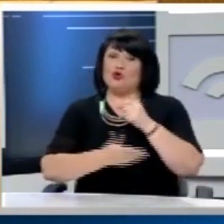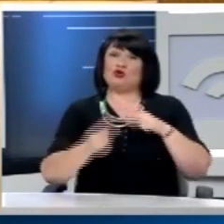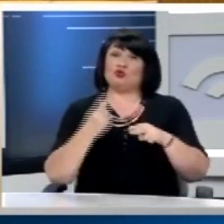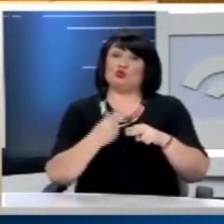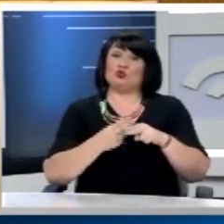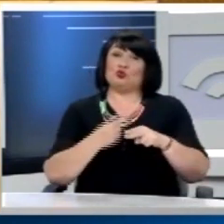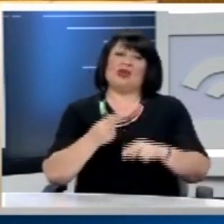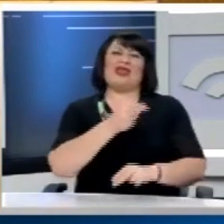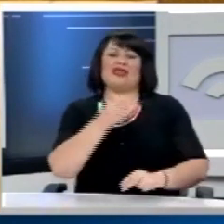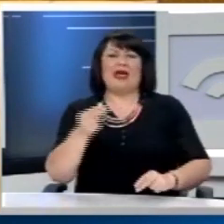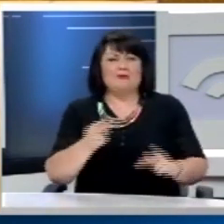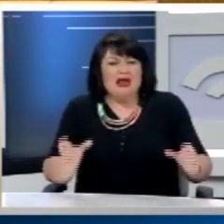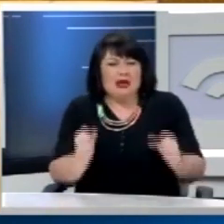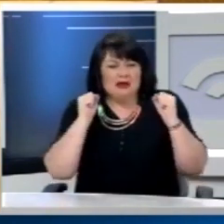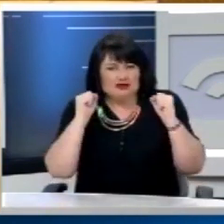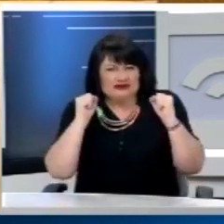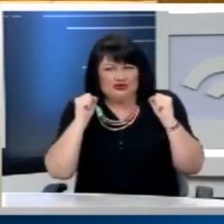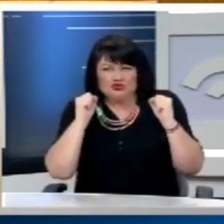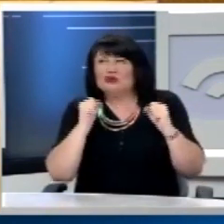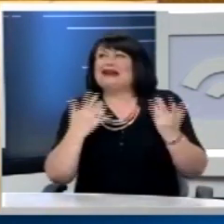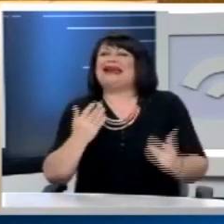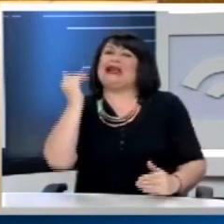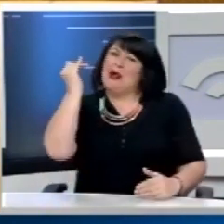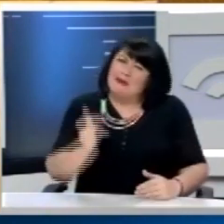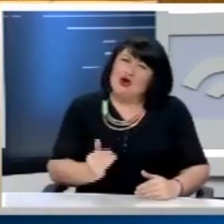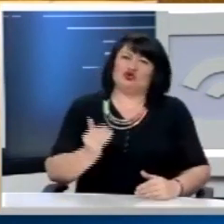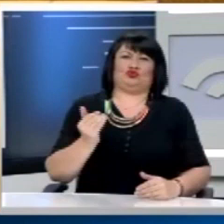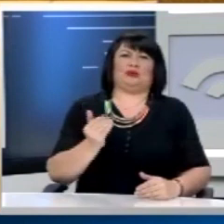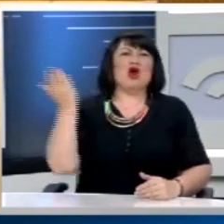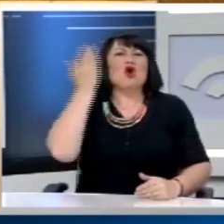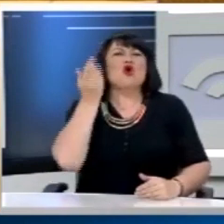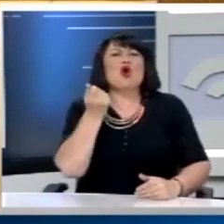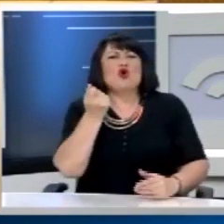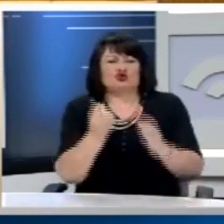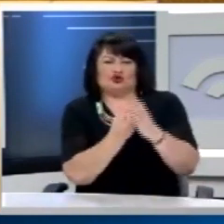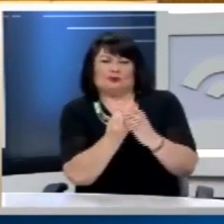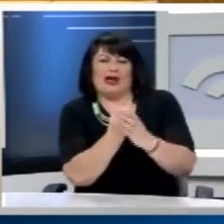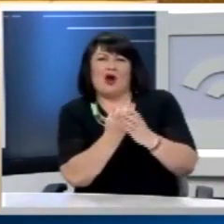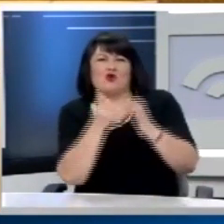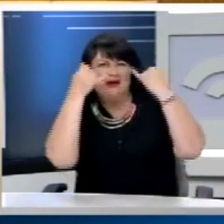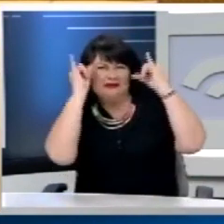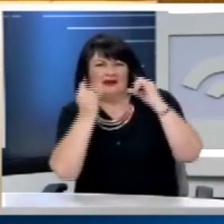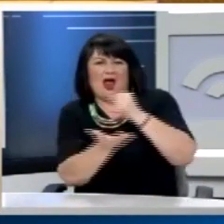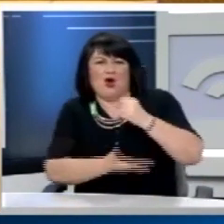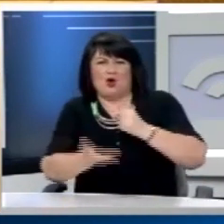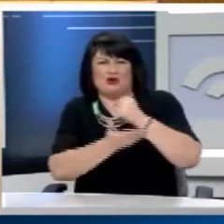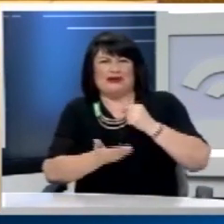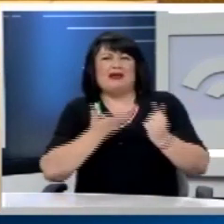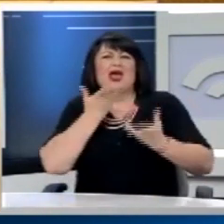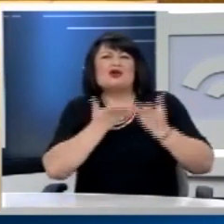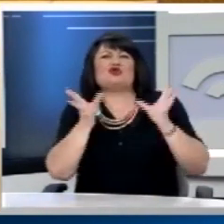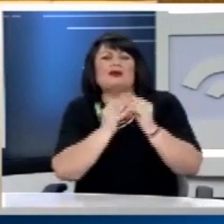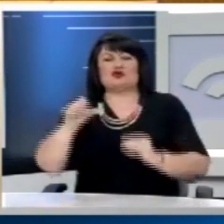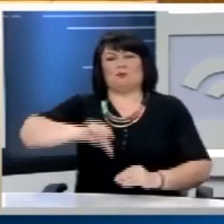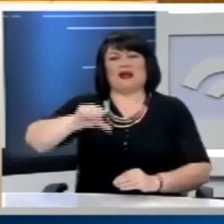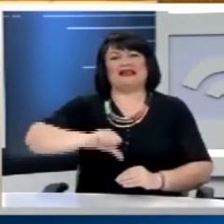ζήτημα για την επιβίωσή τους είναι η μείωση του κόστους της αγροτικής και κτηνοτροφικής παραγωγής με μείωση δαπανών για το